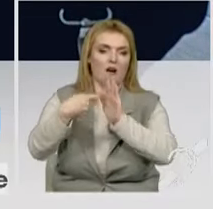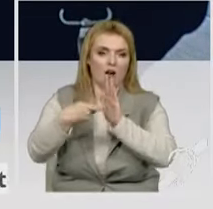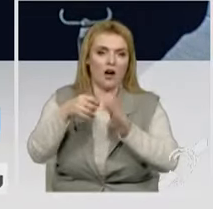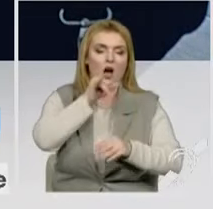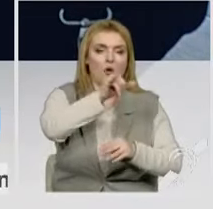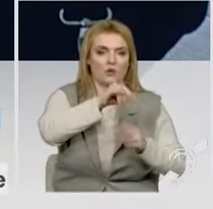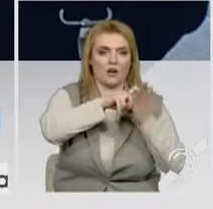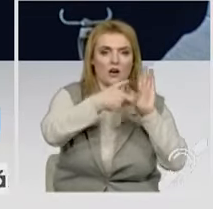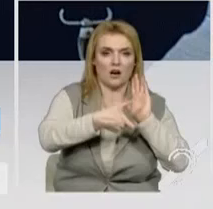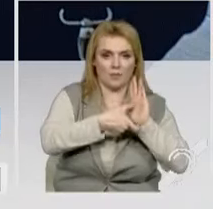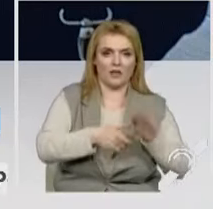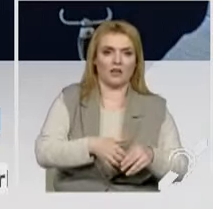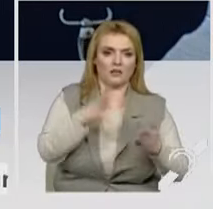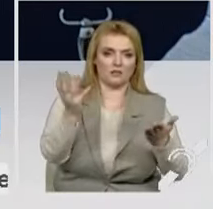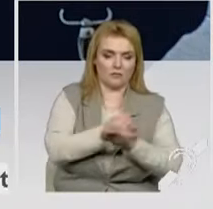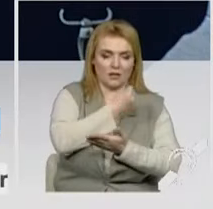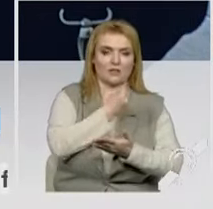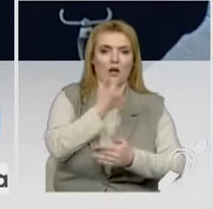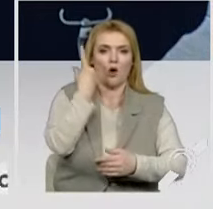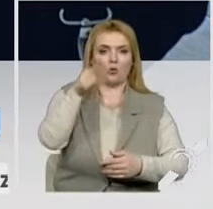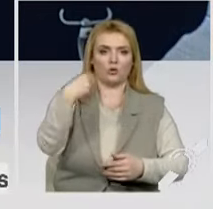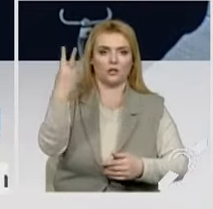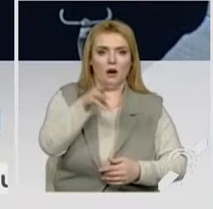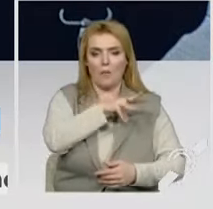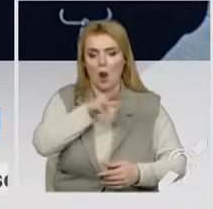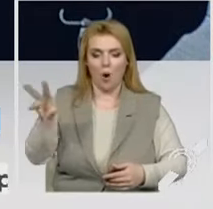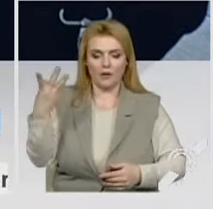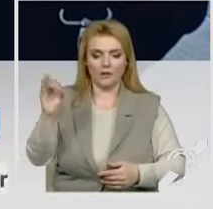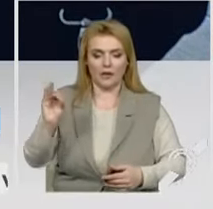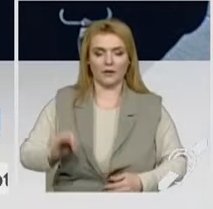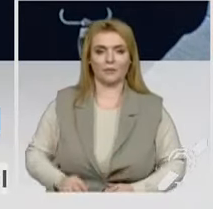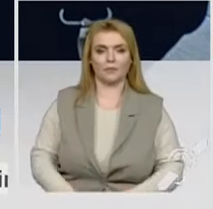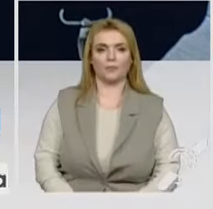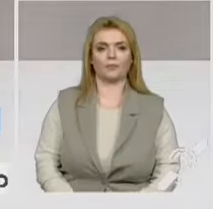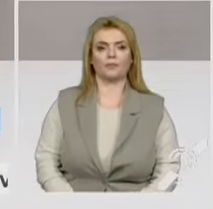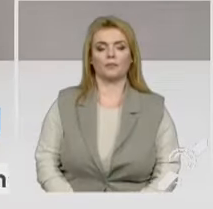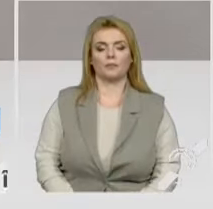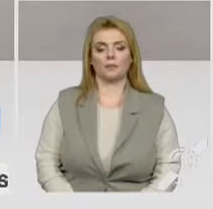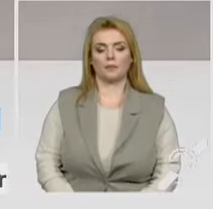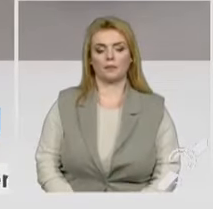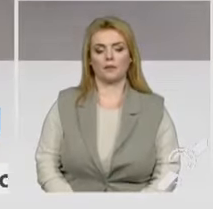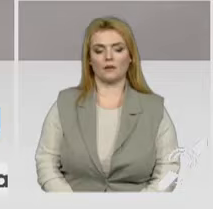din birourile acestora s-au găsit aproape 1,3 milioane de lei.